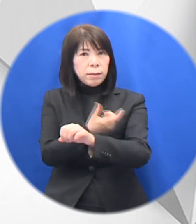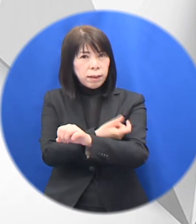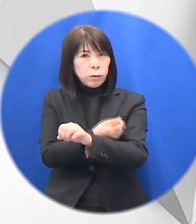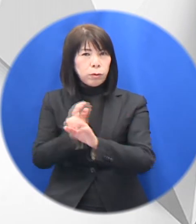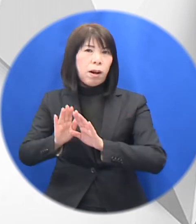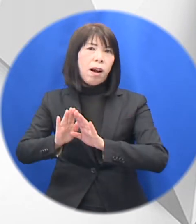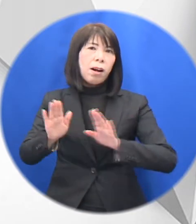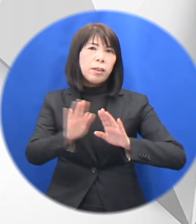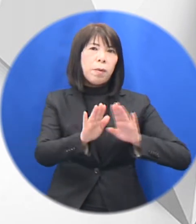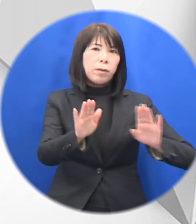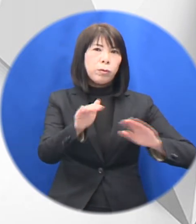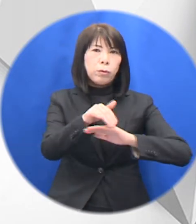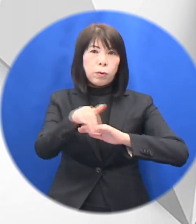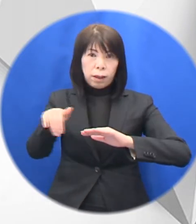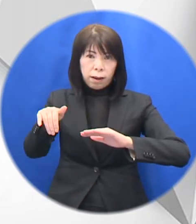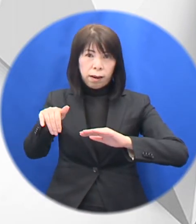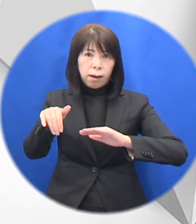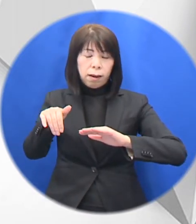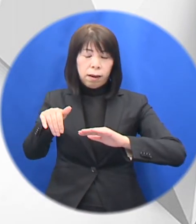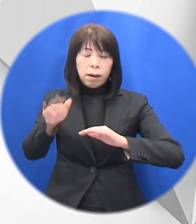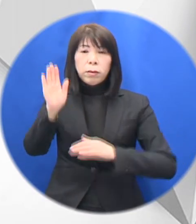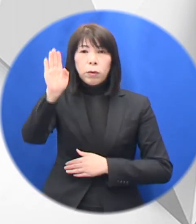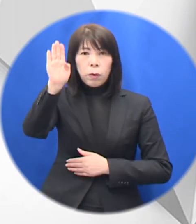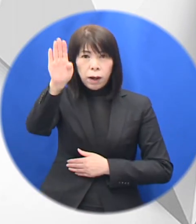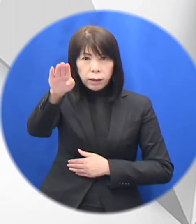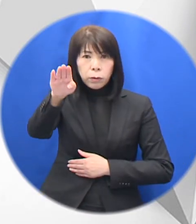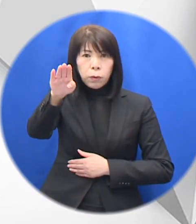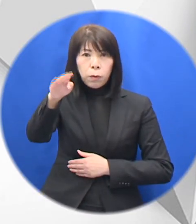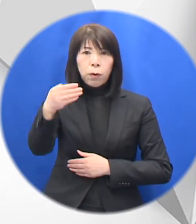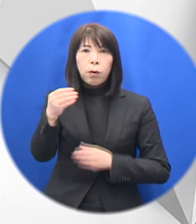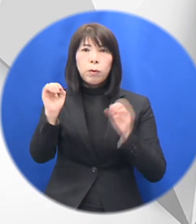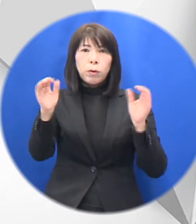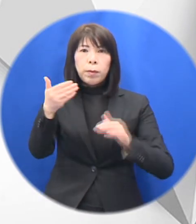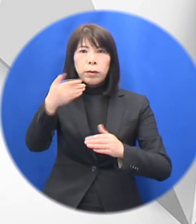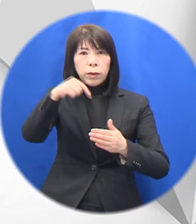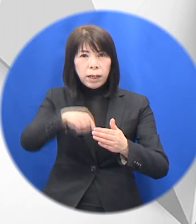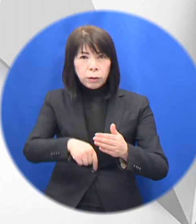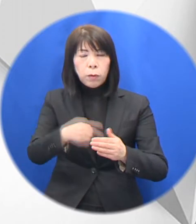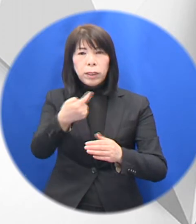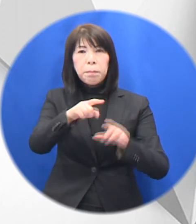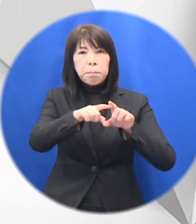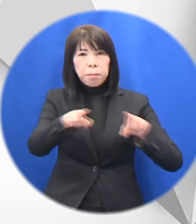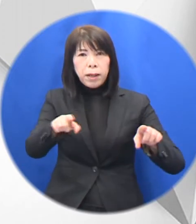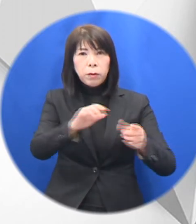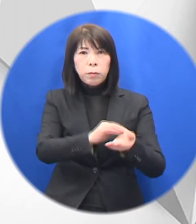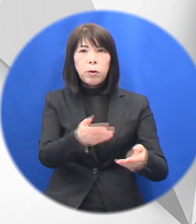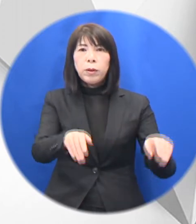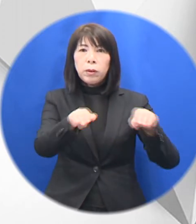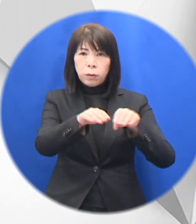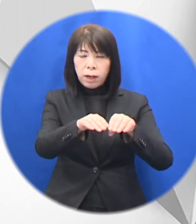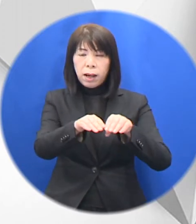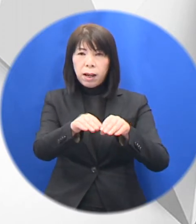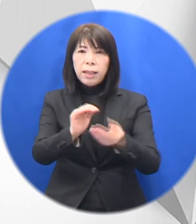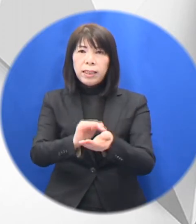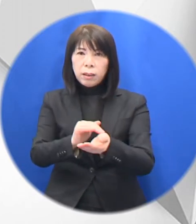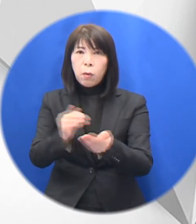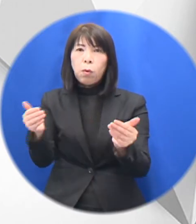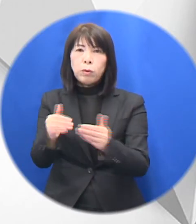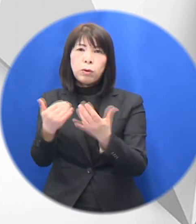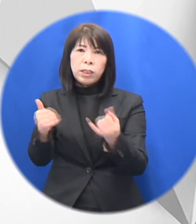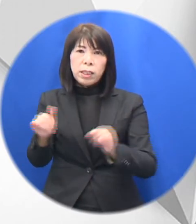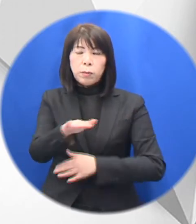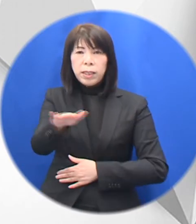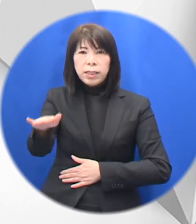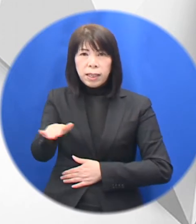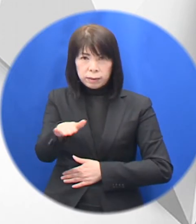ですけども、 はい、 まあ、今後ですね、区内のですね、一般の病院ですとかクリニックの、その医療従事者、医療関係者の方たちに、まあ、